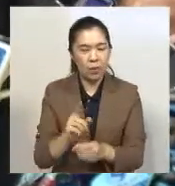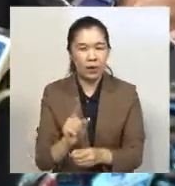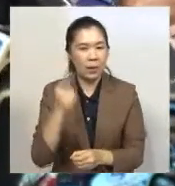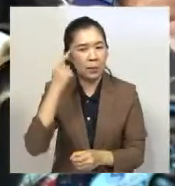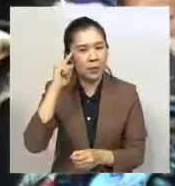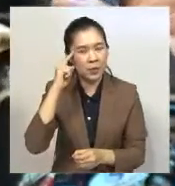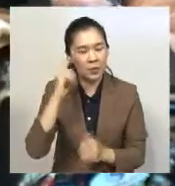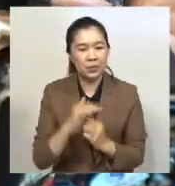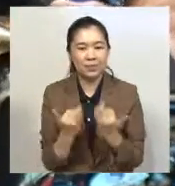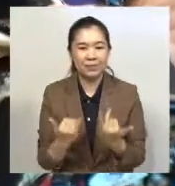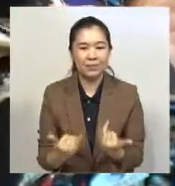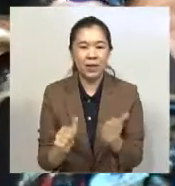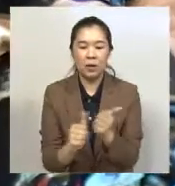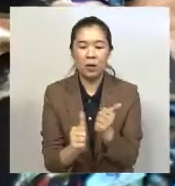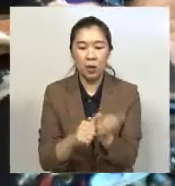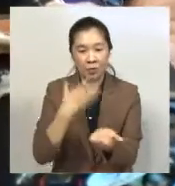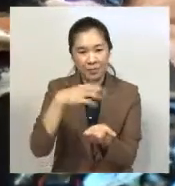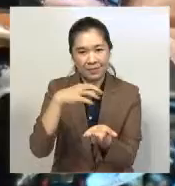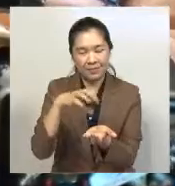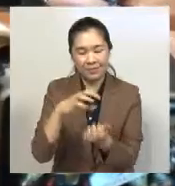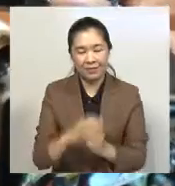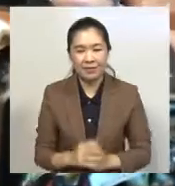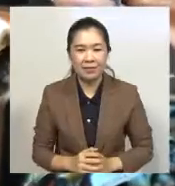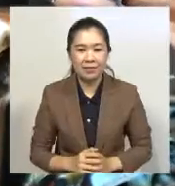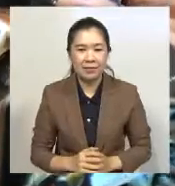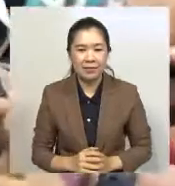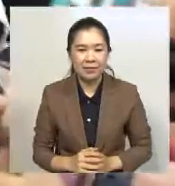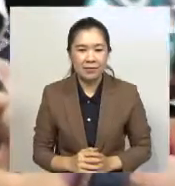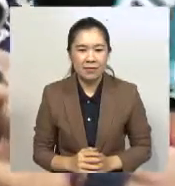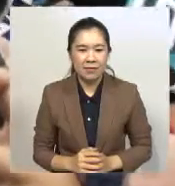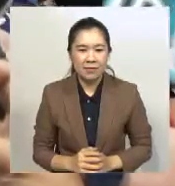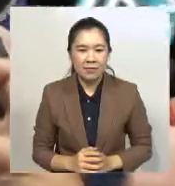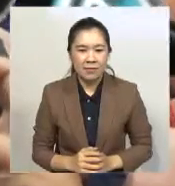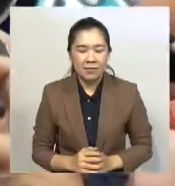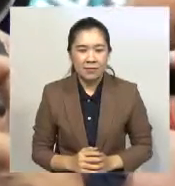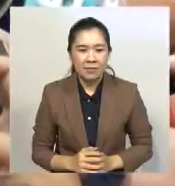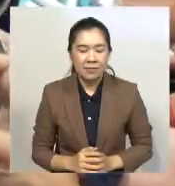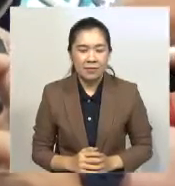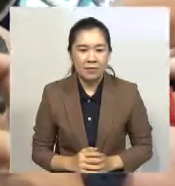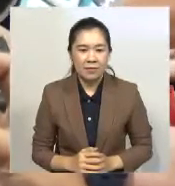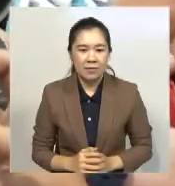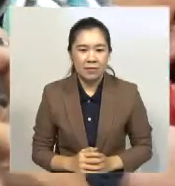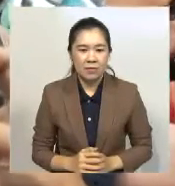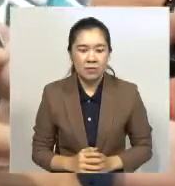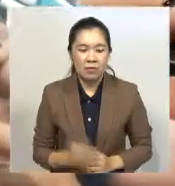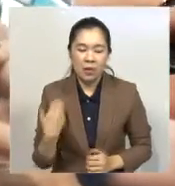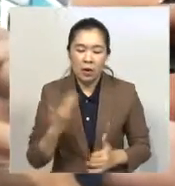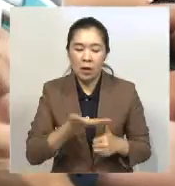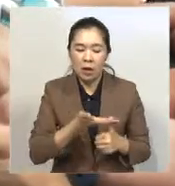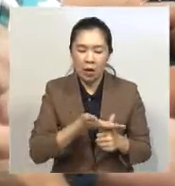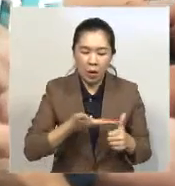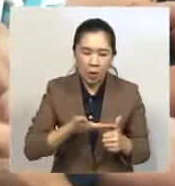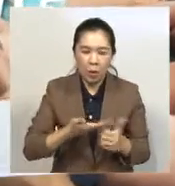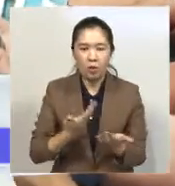ค่ะฟังประเด็นนี้เพิ่มเติมจากรองนายกรัฐมนตรีกันค่ะ มันเลยไม่เหมือนคดีอื่นฆ่าคนลักทรัพย์ปล้นอะไรต้อง